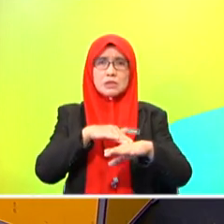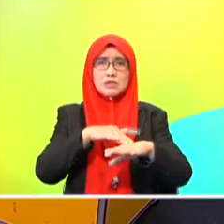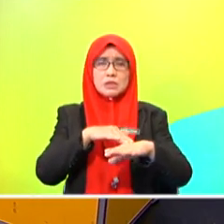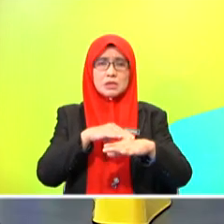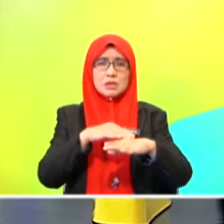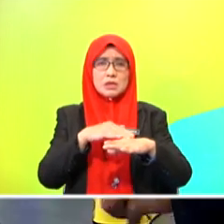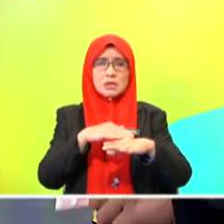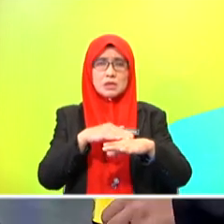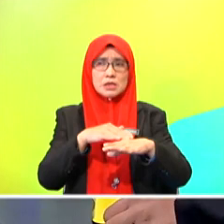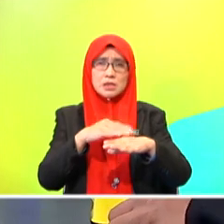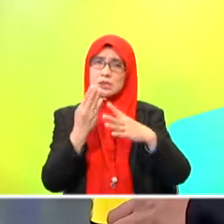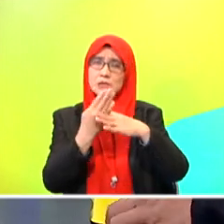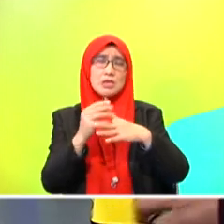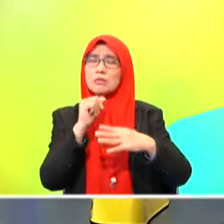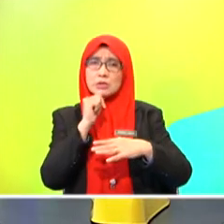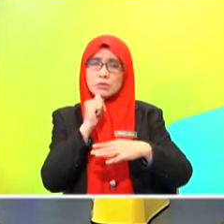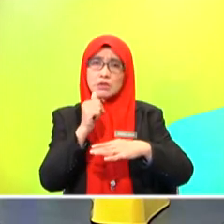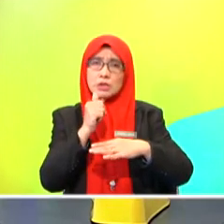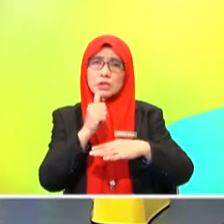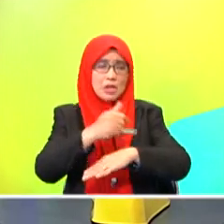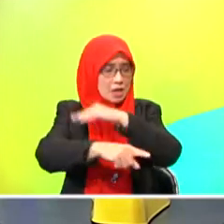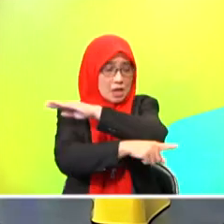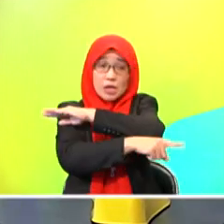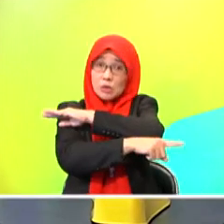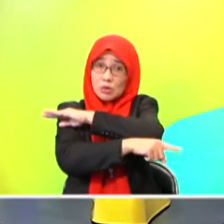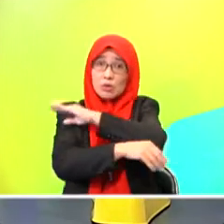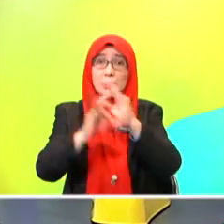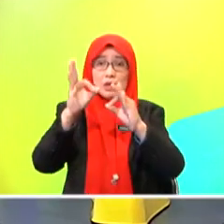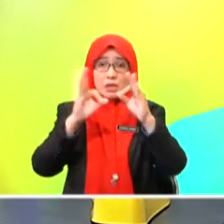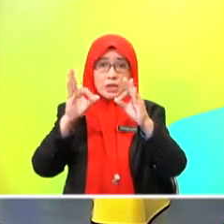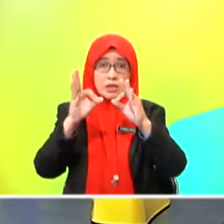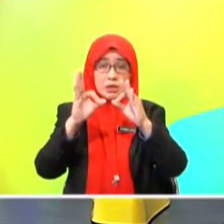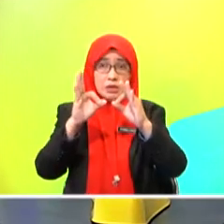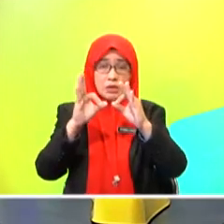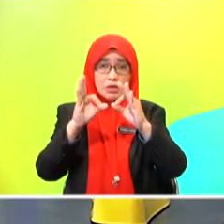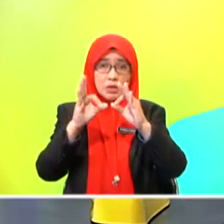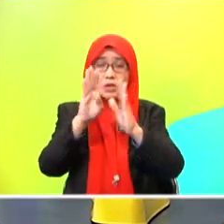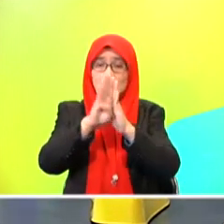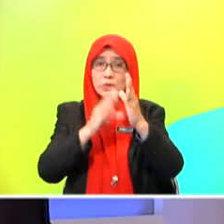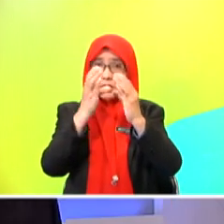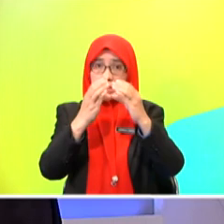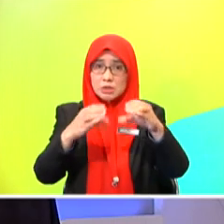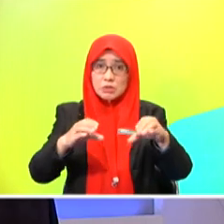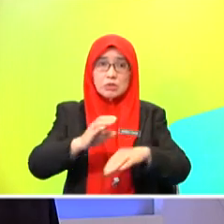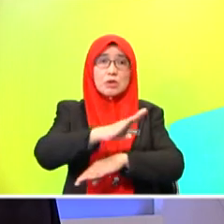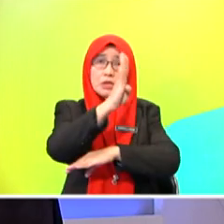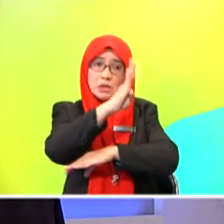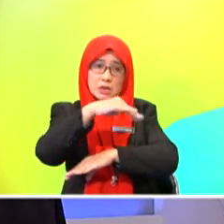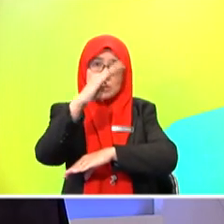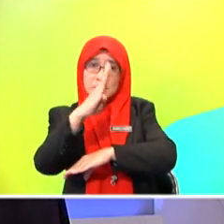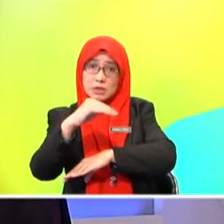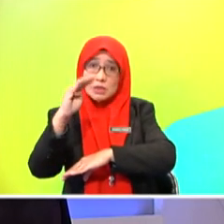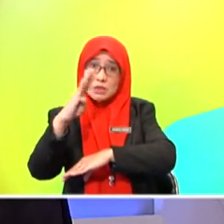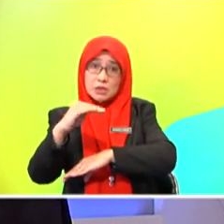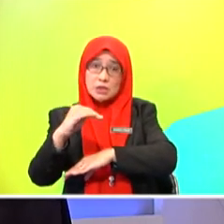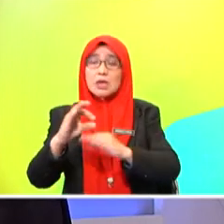ekornya. Ekornya yang kalau bertelur di atas ke bawah. Kalau dia beranak